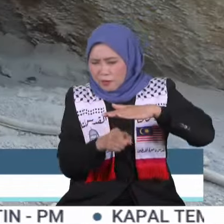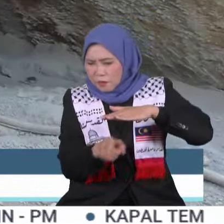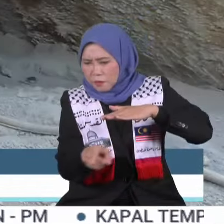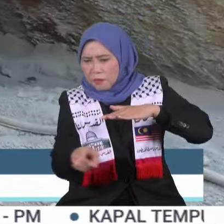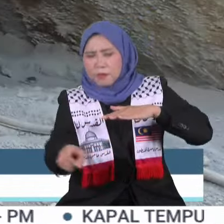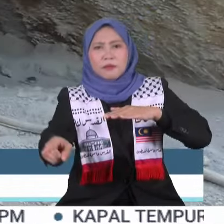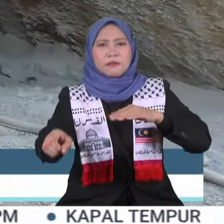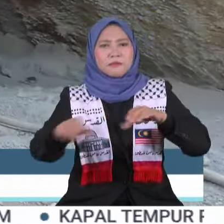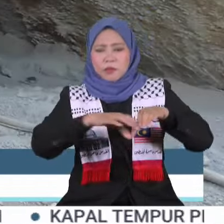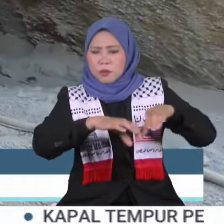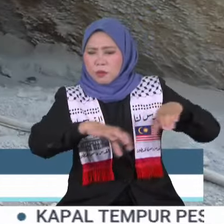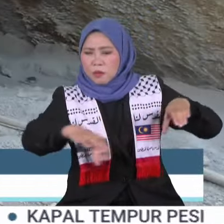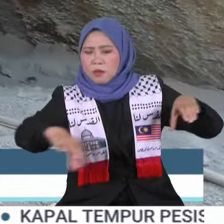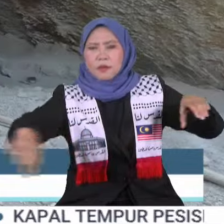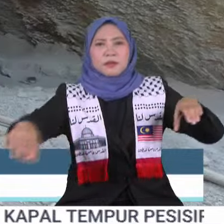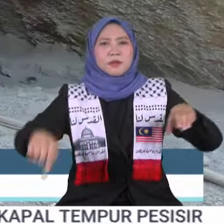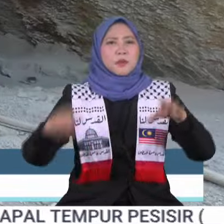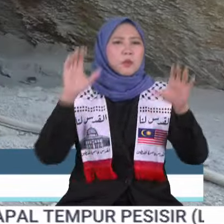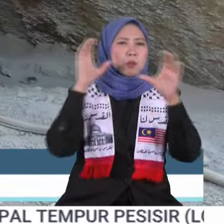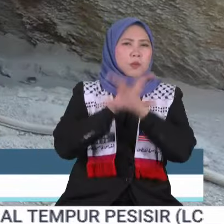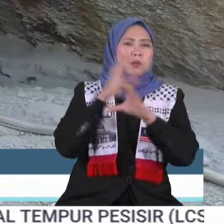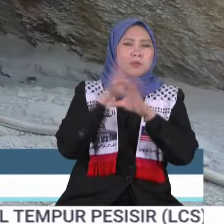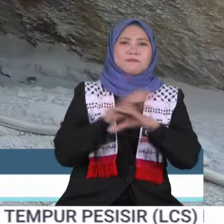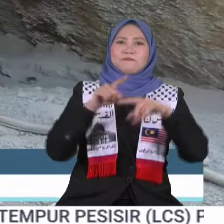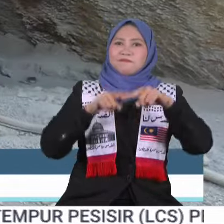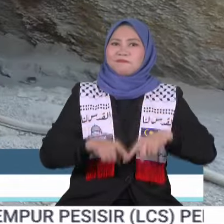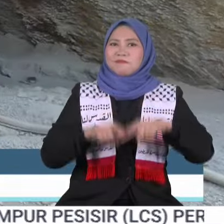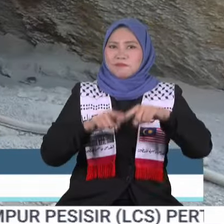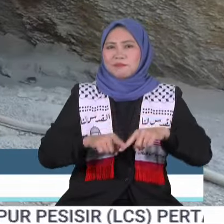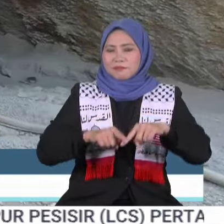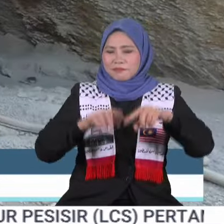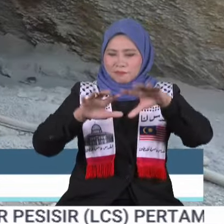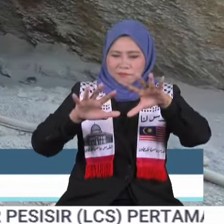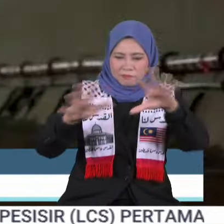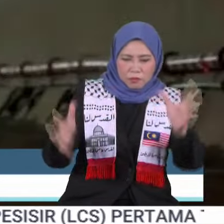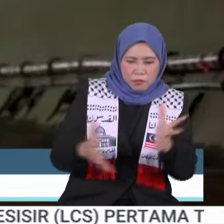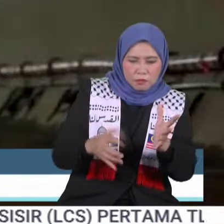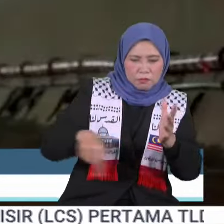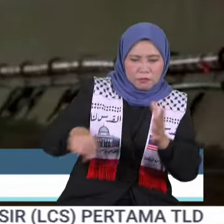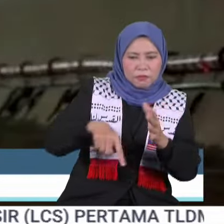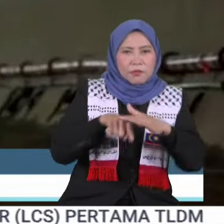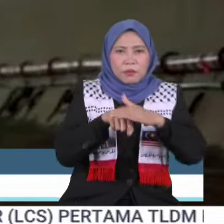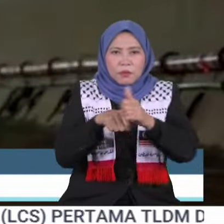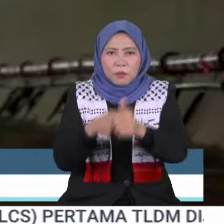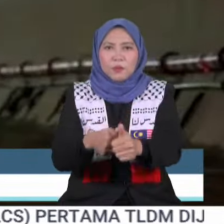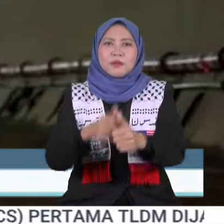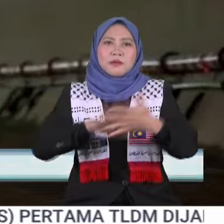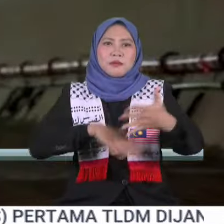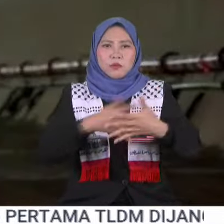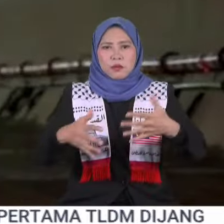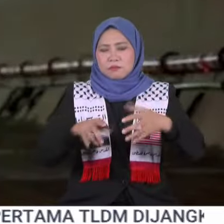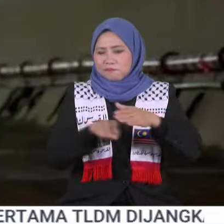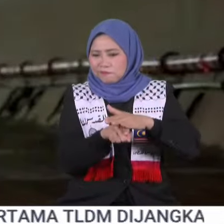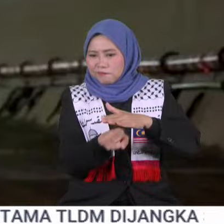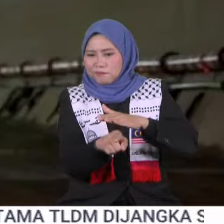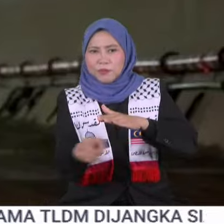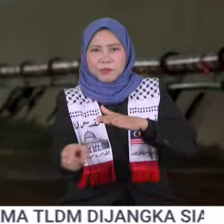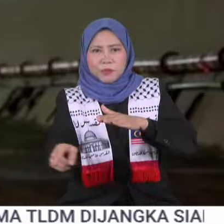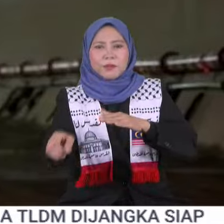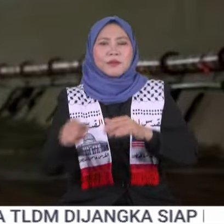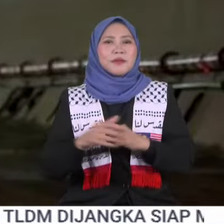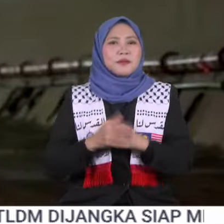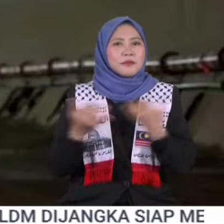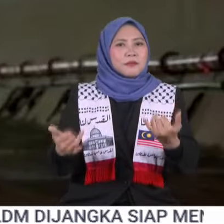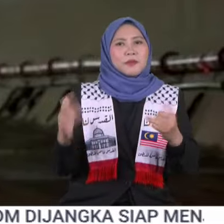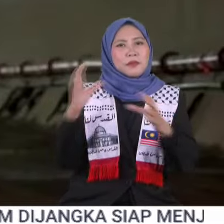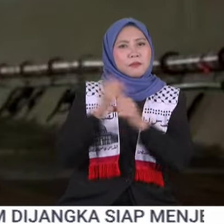terowong yang mencabar dan kebergantungan keadaan geologi berjalan lancar mengikut jadual secara keseluruhan projek Mega